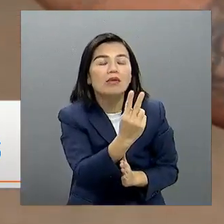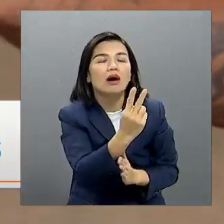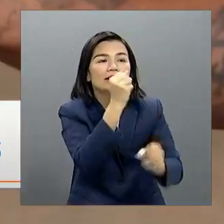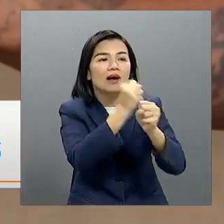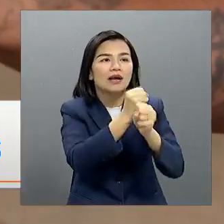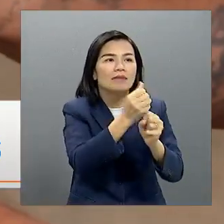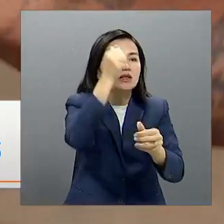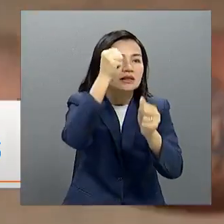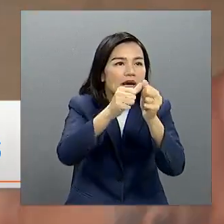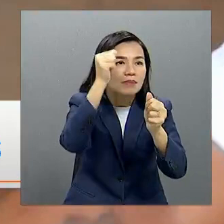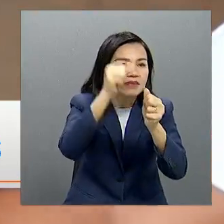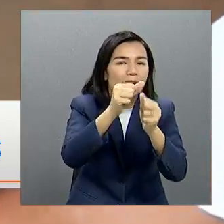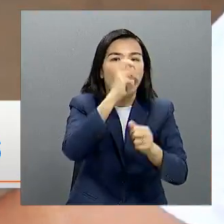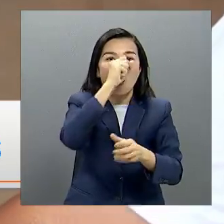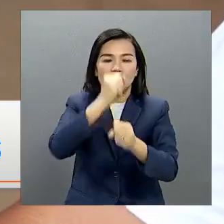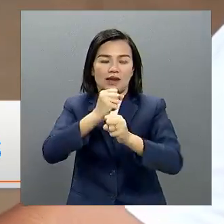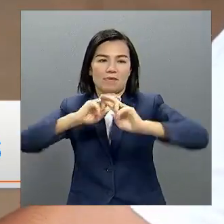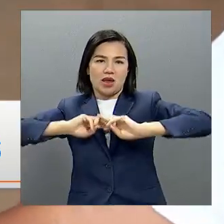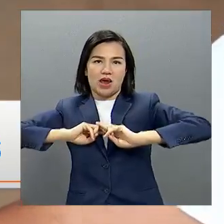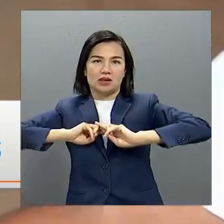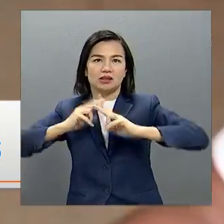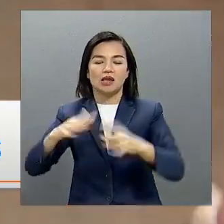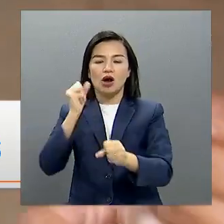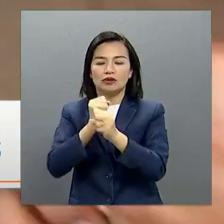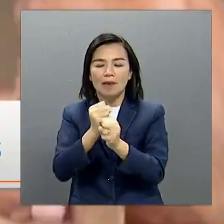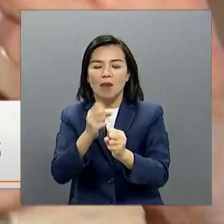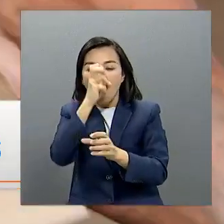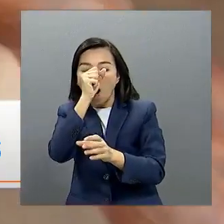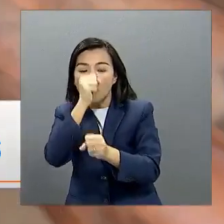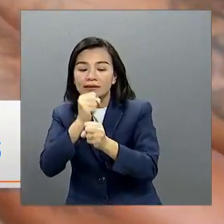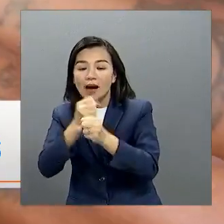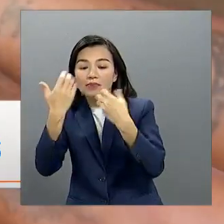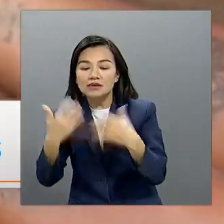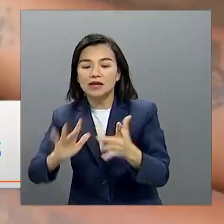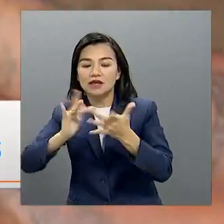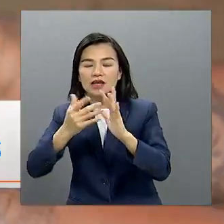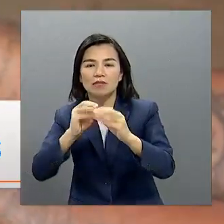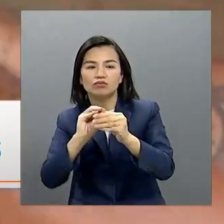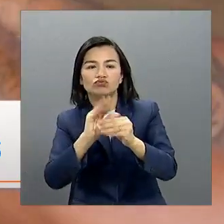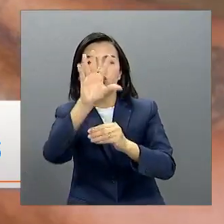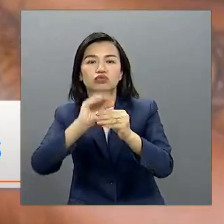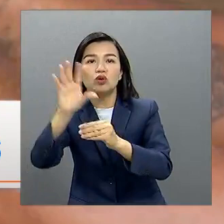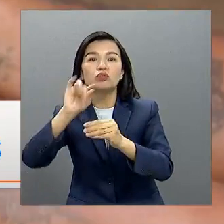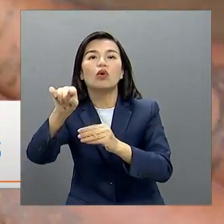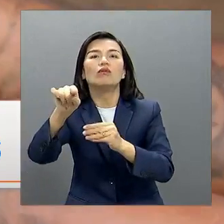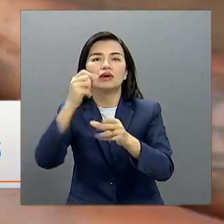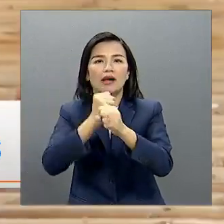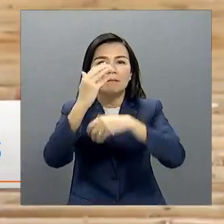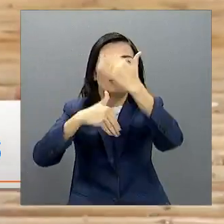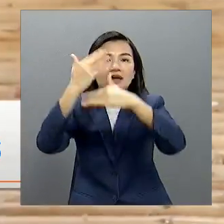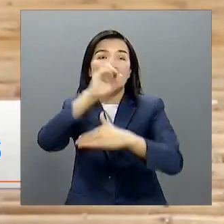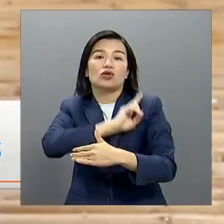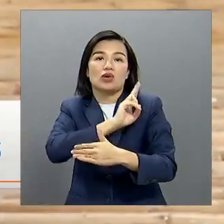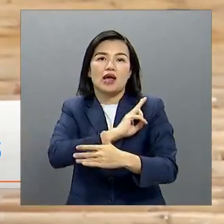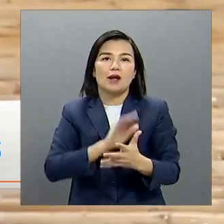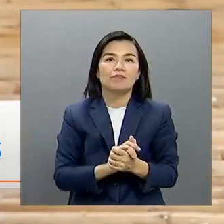บ้านและก็ได้เผยแพร่ผลงานลงในโซเชียลครับเพื่อพัฒนาผลงานฝีมือของตัวเองมาเรื่อยๆนั่นเองครับ คุณณรงค์ฤทธิ์ก็เล่าให้ฟังเพิ่มเ